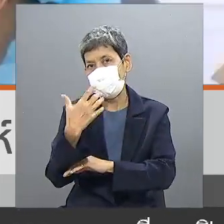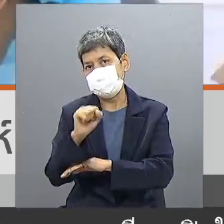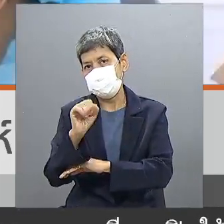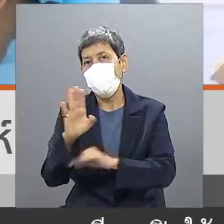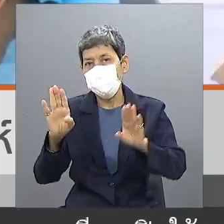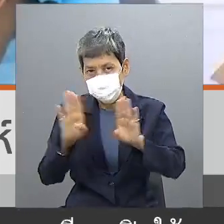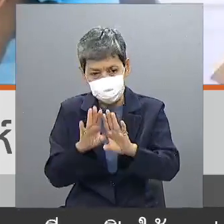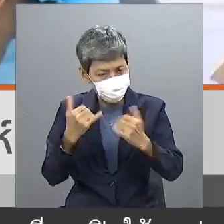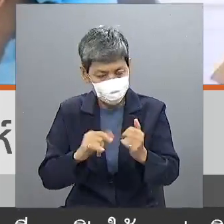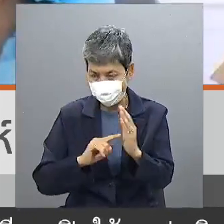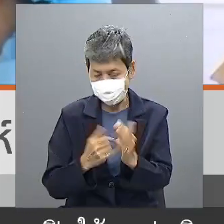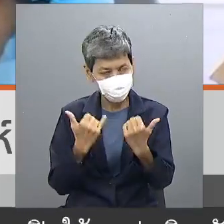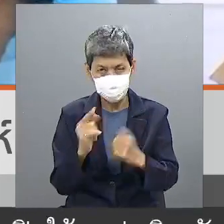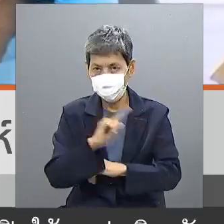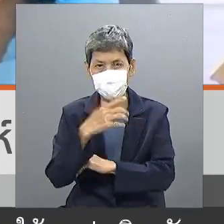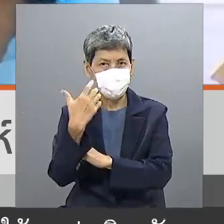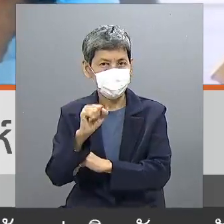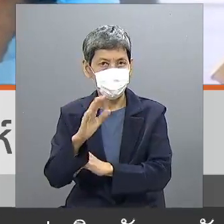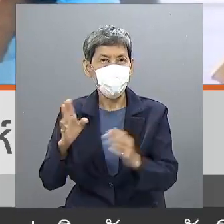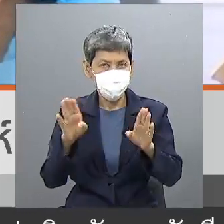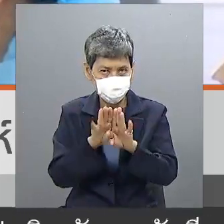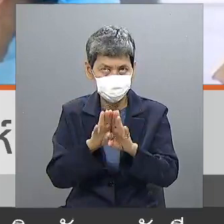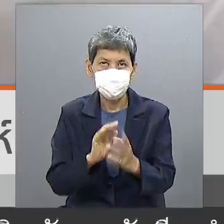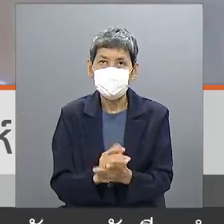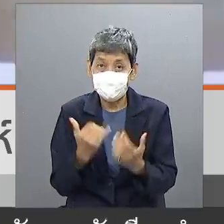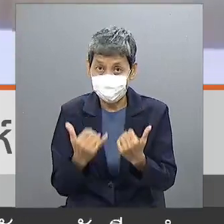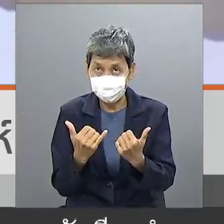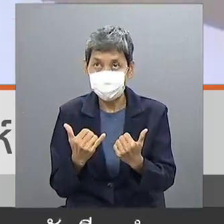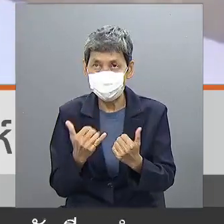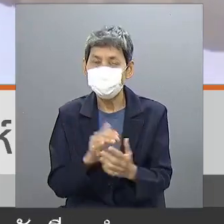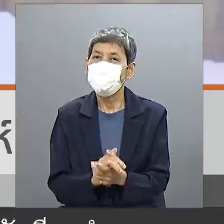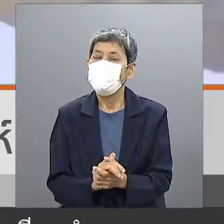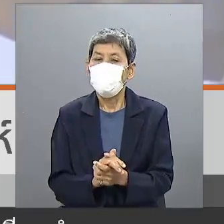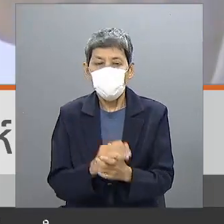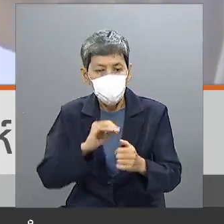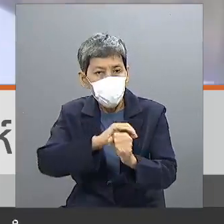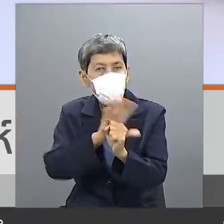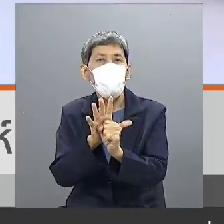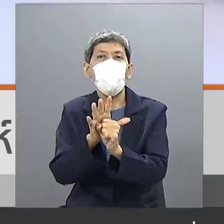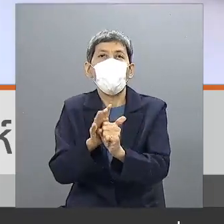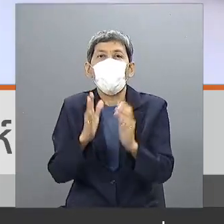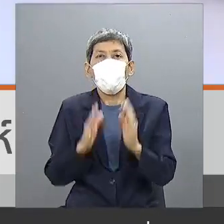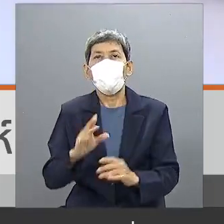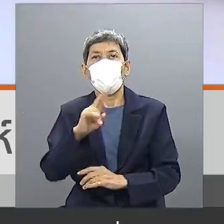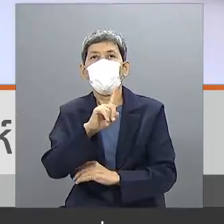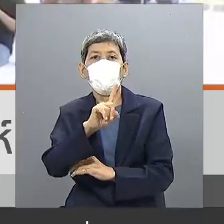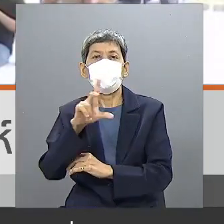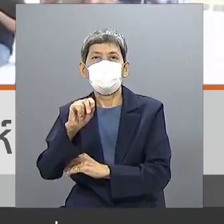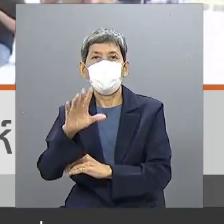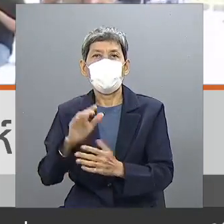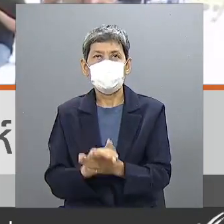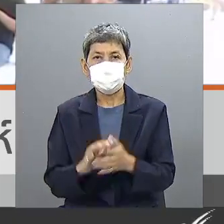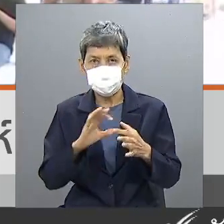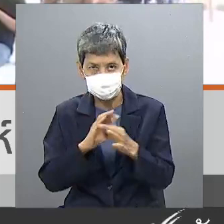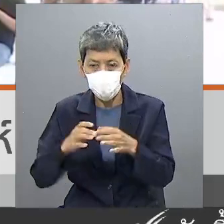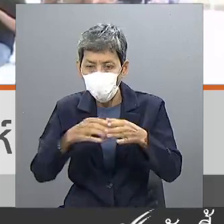ไปการบังคับใช้มาตรการล่าสุดเกิดขึ้นหลังจากพบผู้ติดเชื้ออย่างน้อย125คนเชื่อมโยงกับกลุ่มทางศ